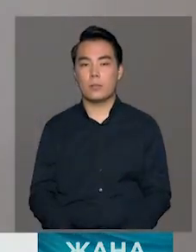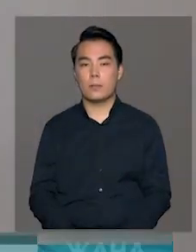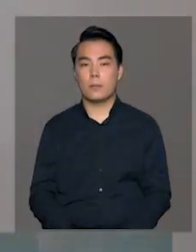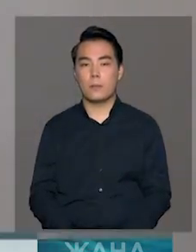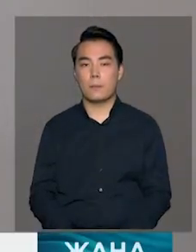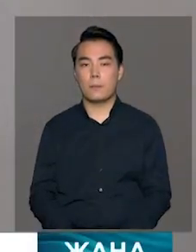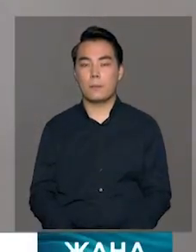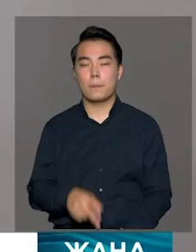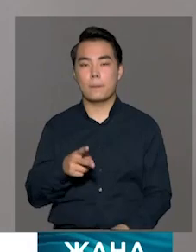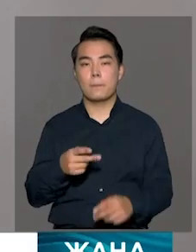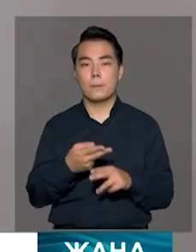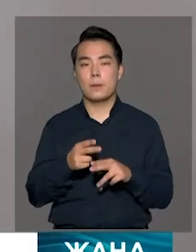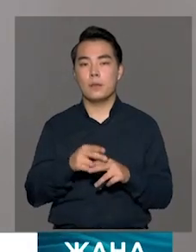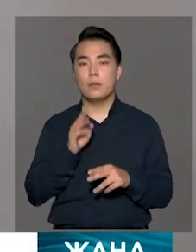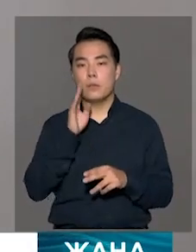Ертең күні маған